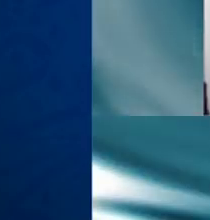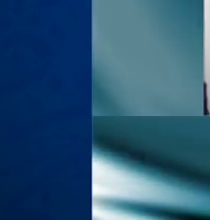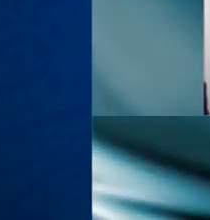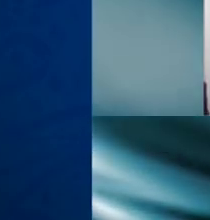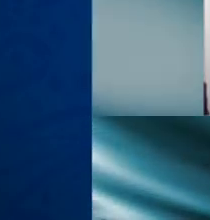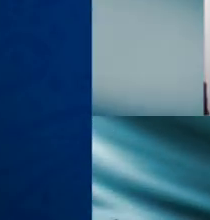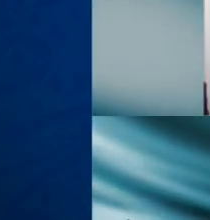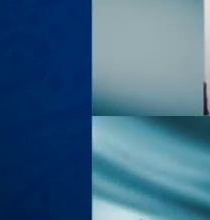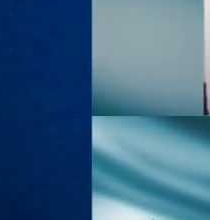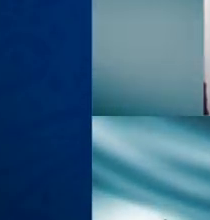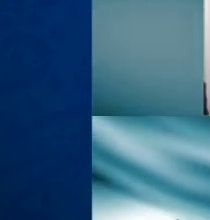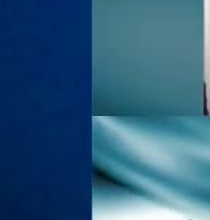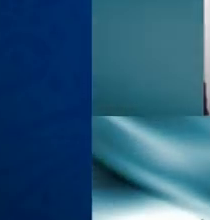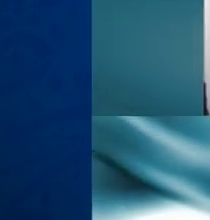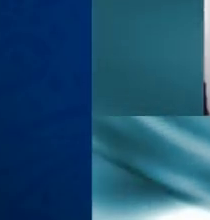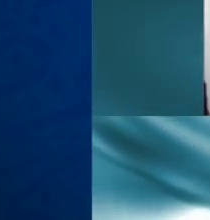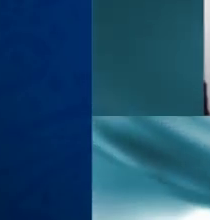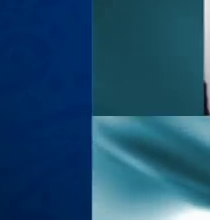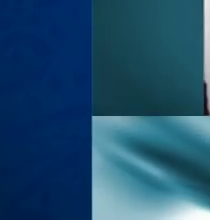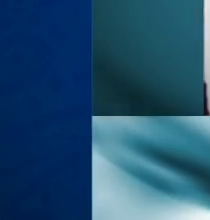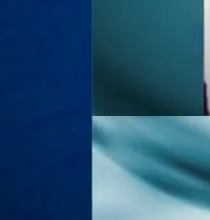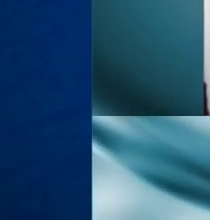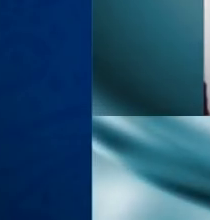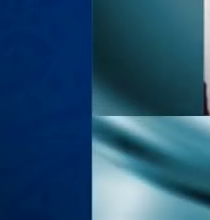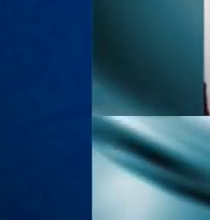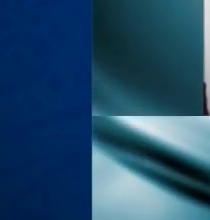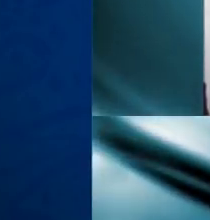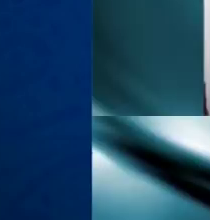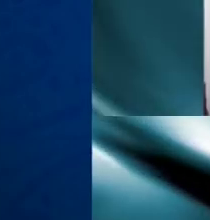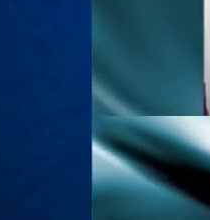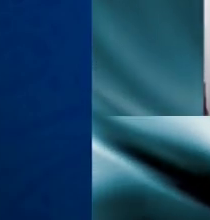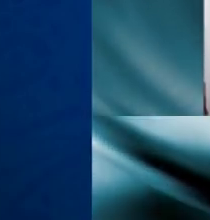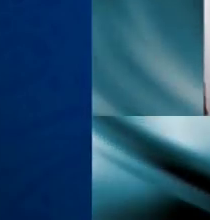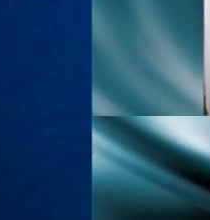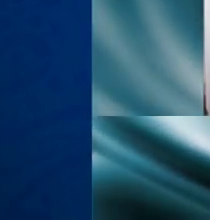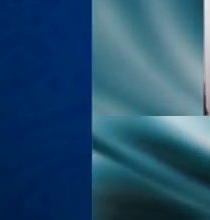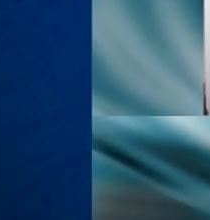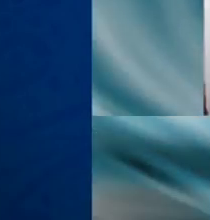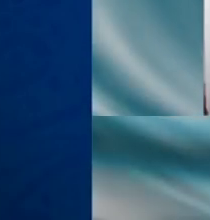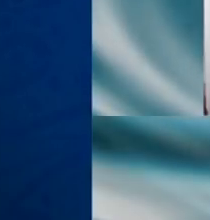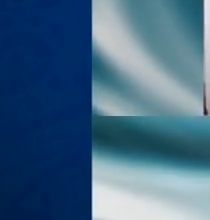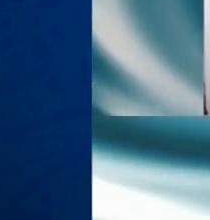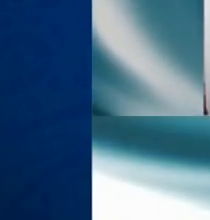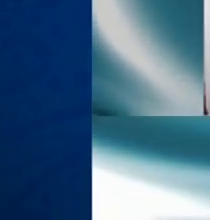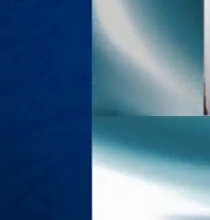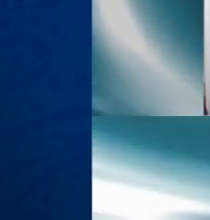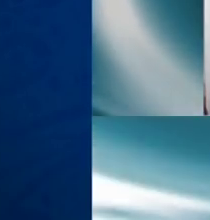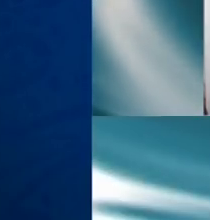bugun aytiladigan gaplarni birortasini o'qigan namozim nuqsonli ekan degan tushunchaga olbormasligini